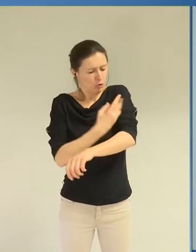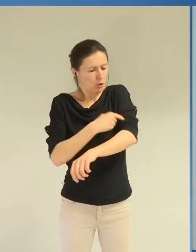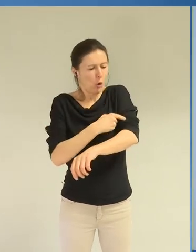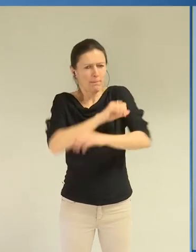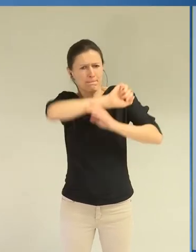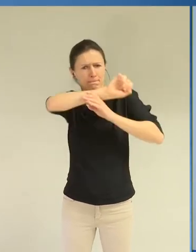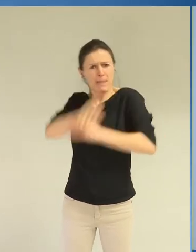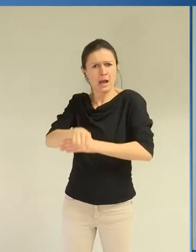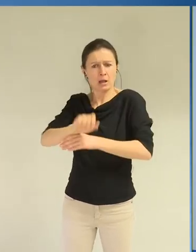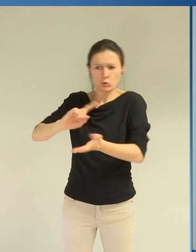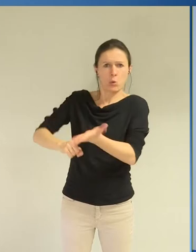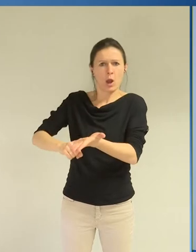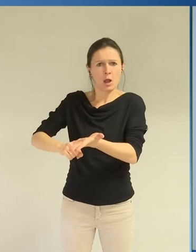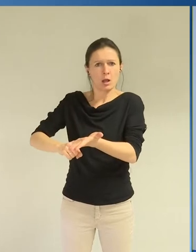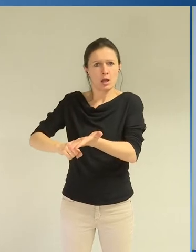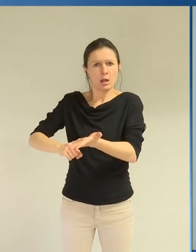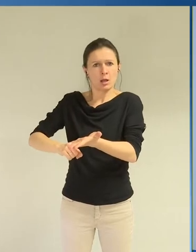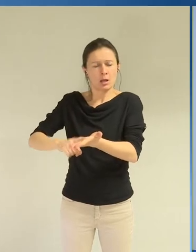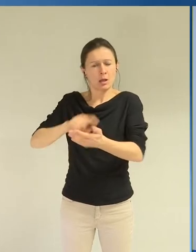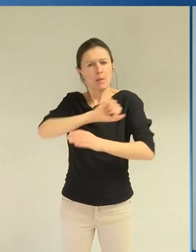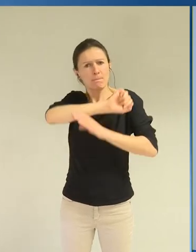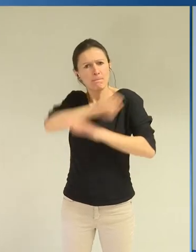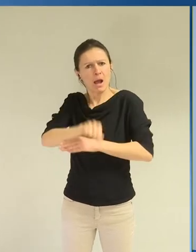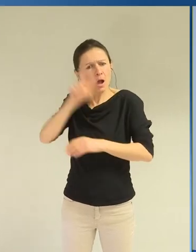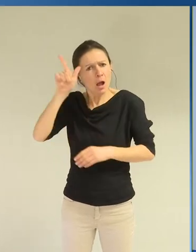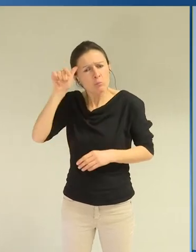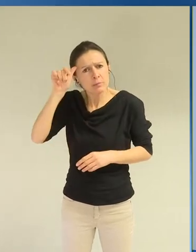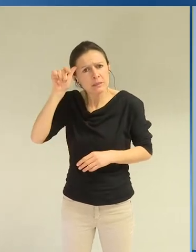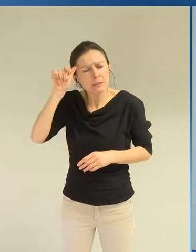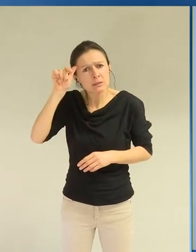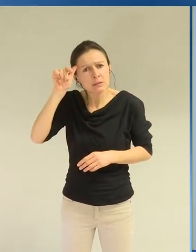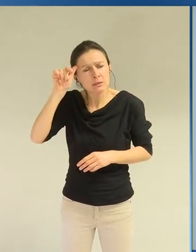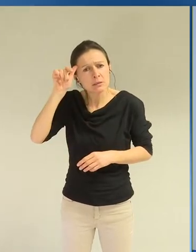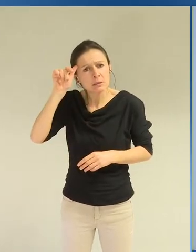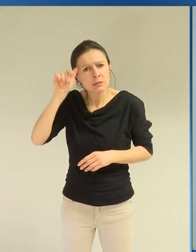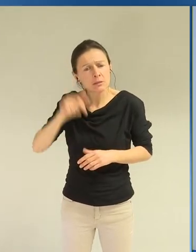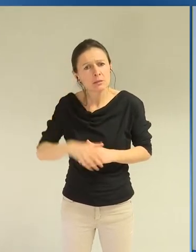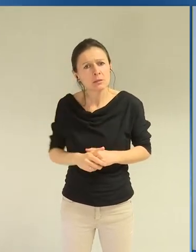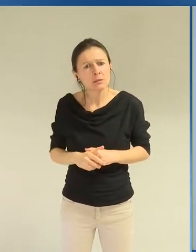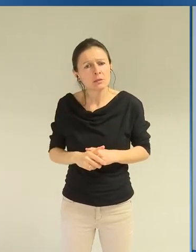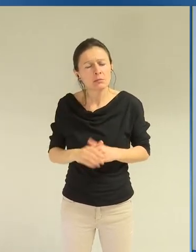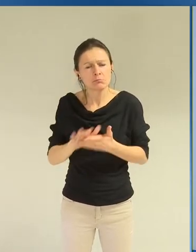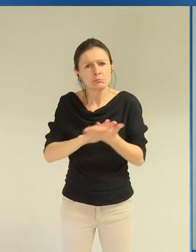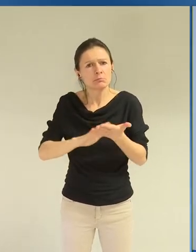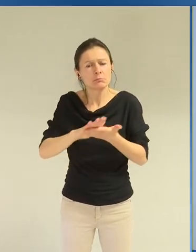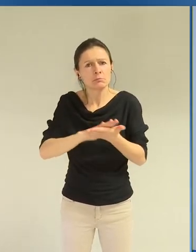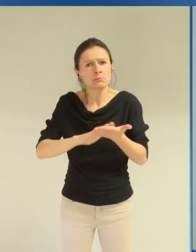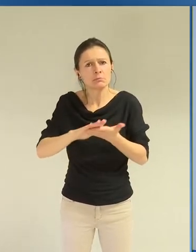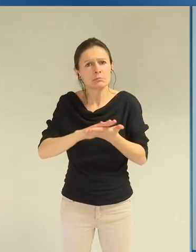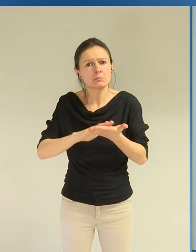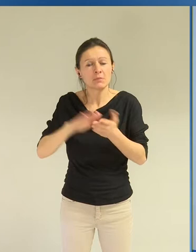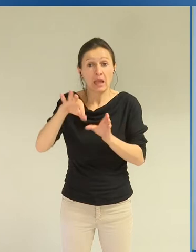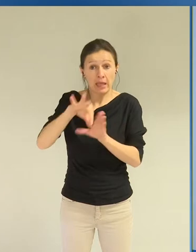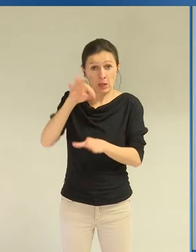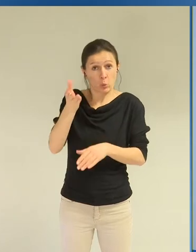l'état de droit sur ce qu'on appelle la république et je ne crois pas madame que le rôle d'une élue de la république